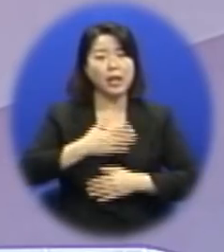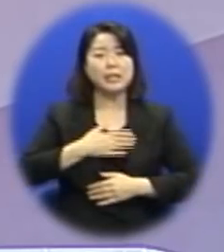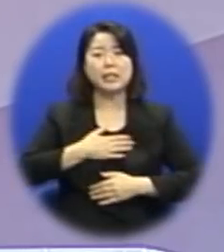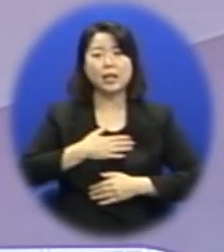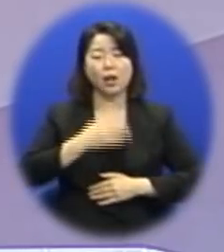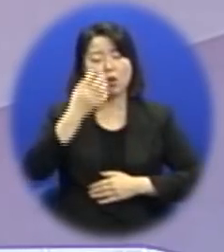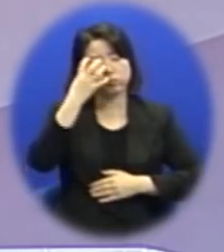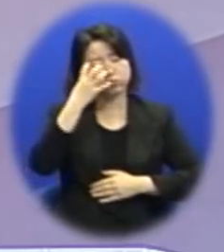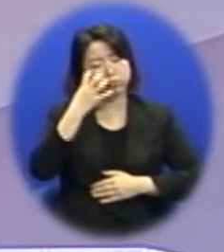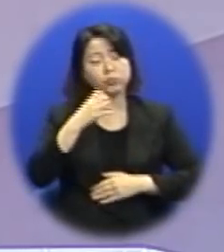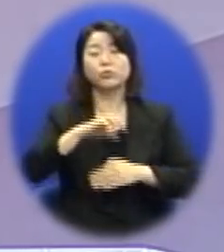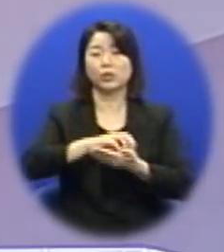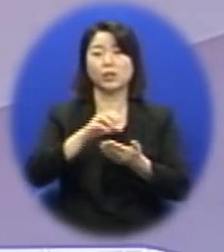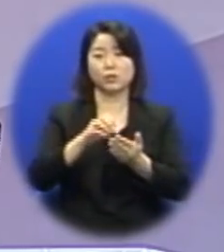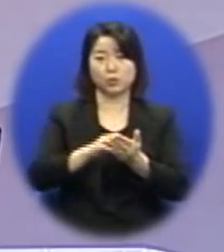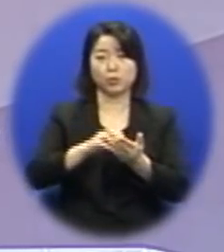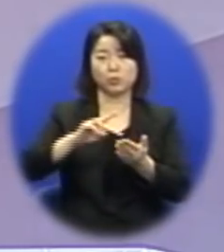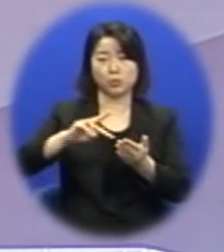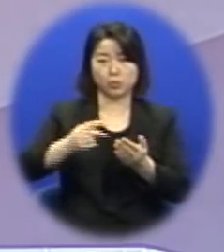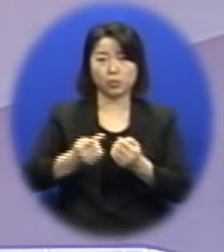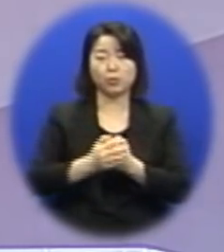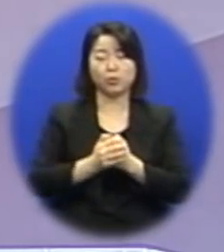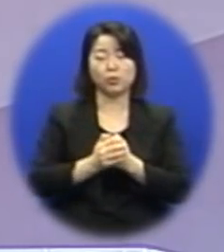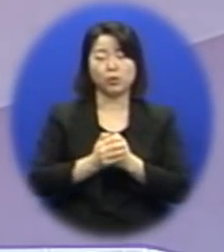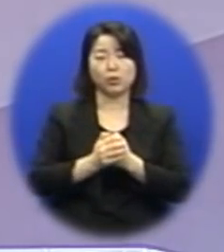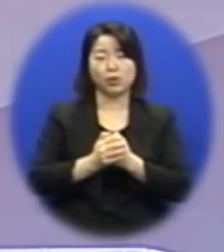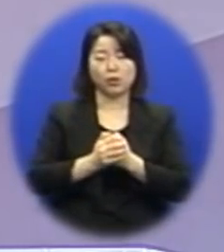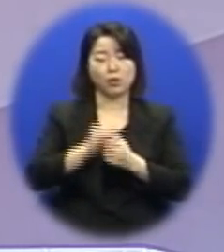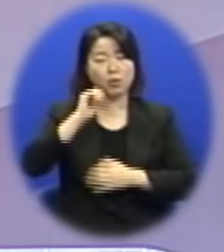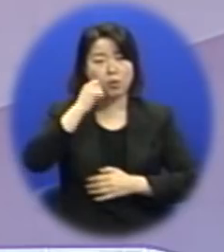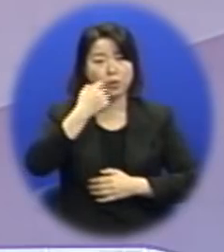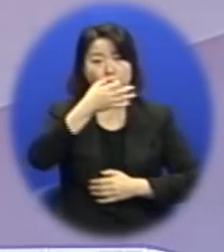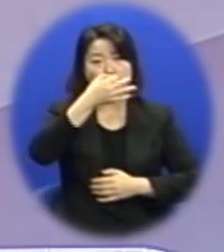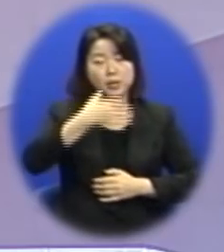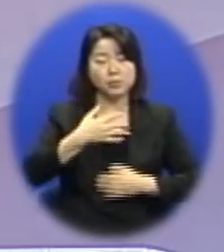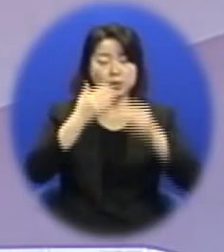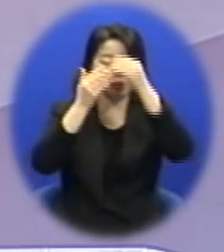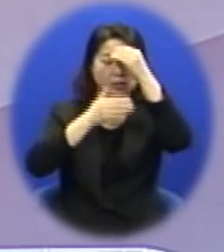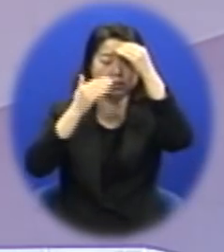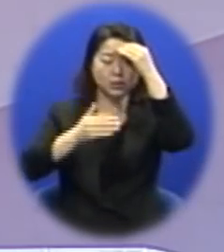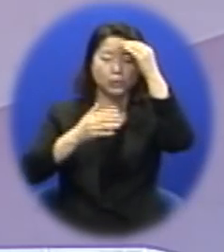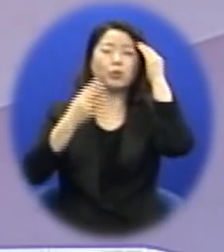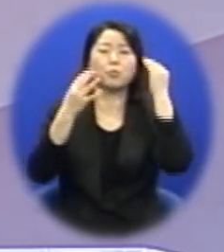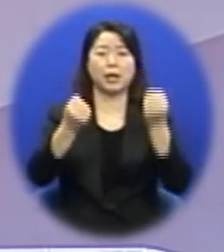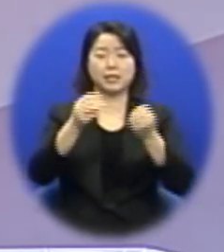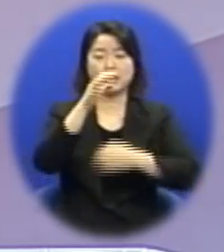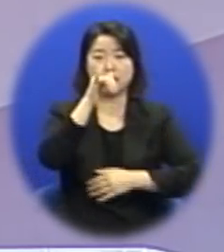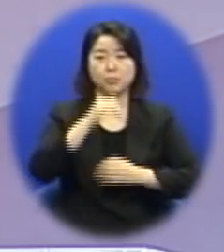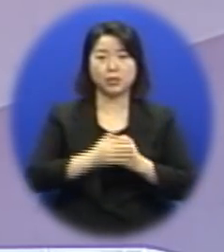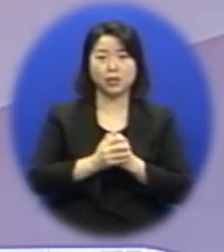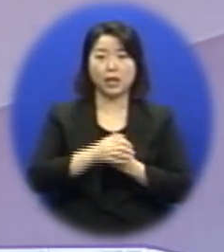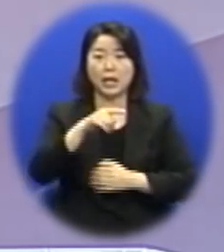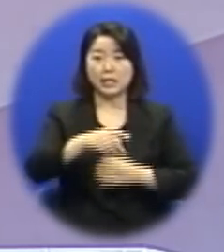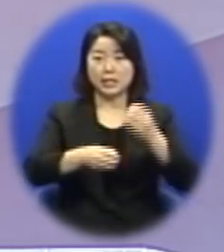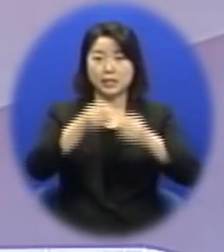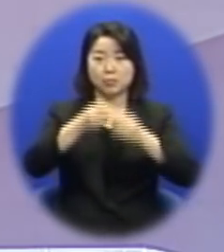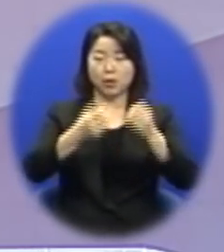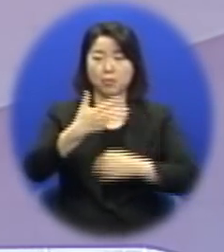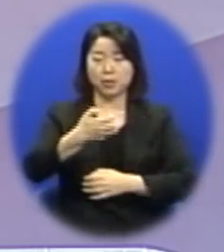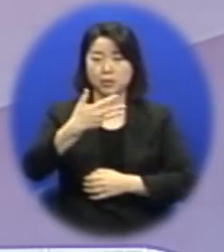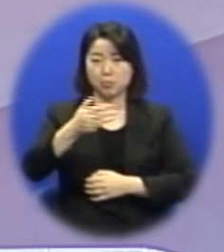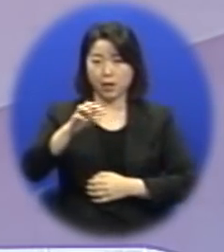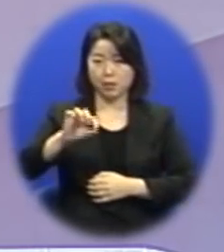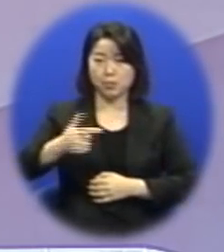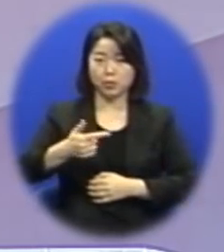정도로 그렇게 힘들고 어려운 성도들이 참 많습니다이 시편 88편